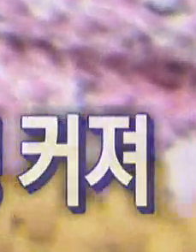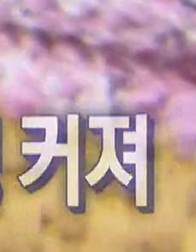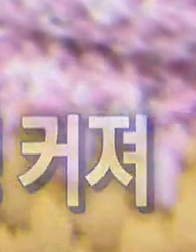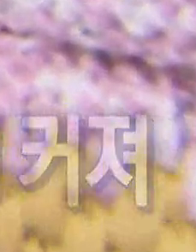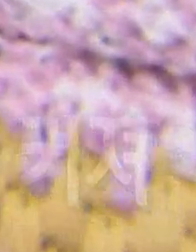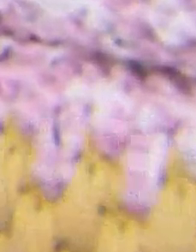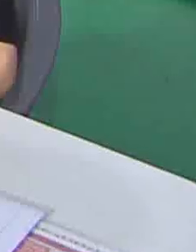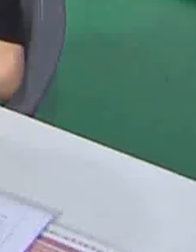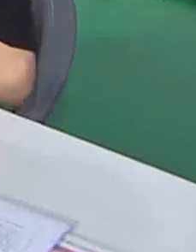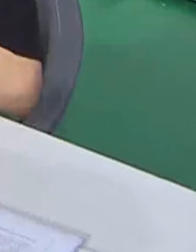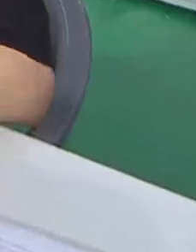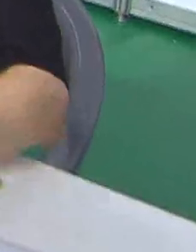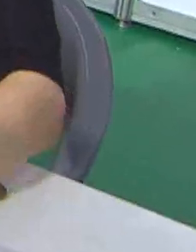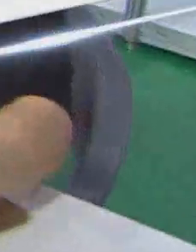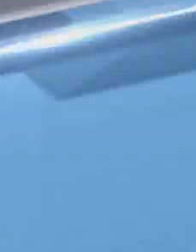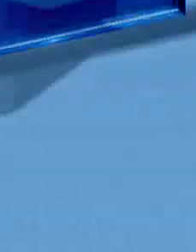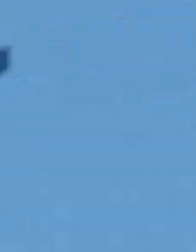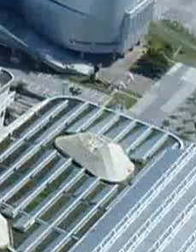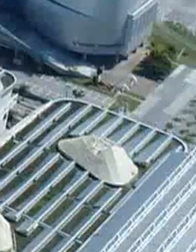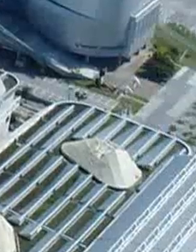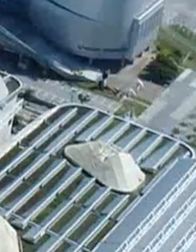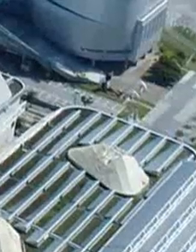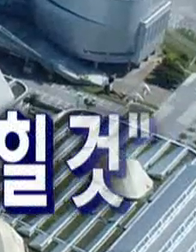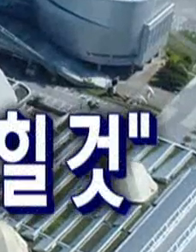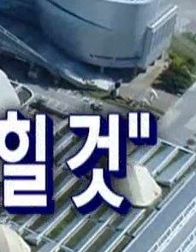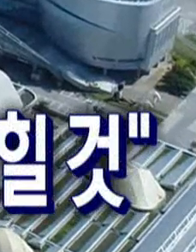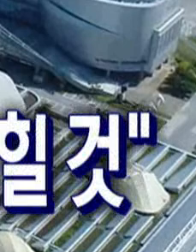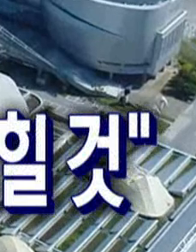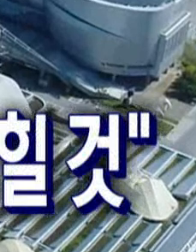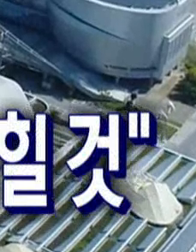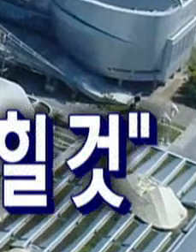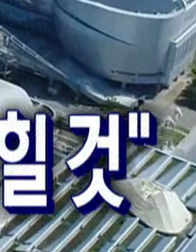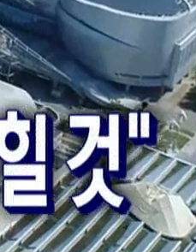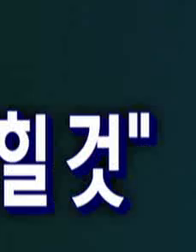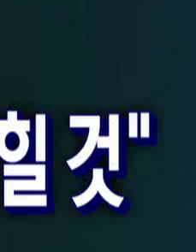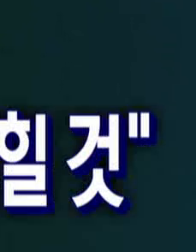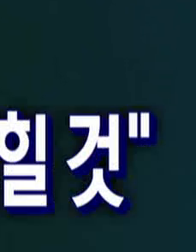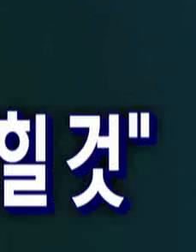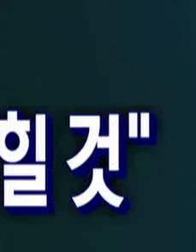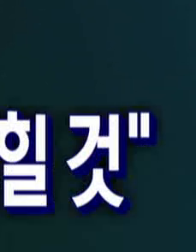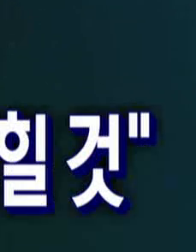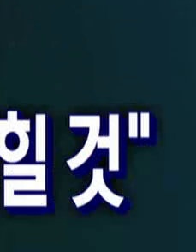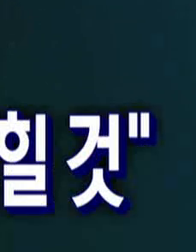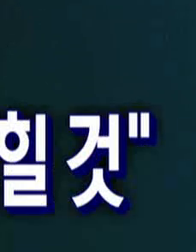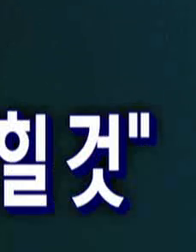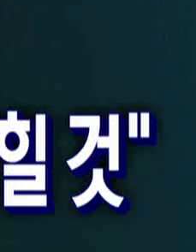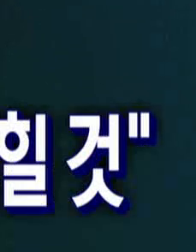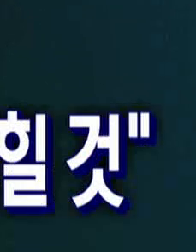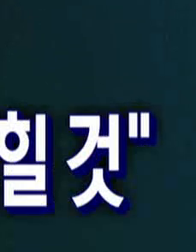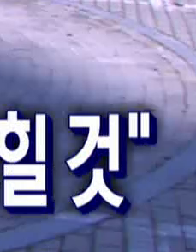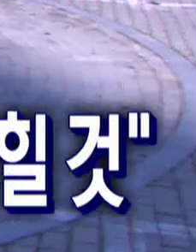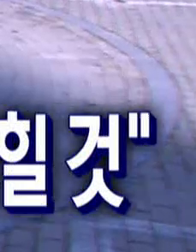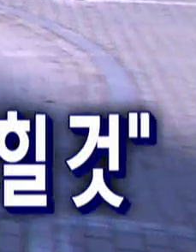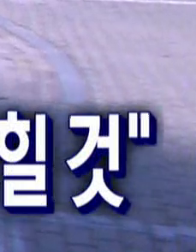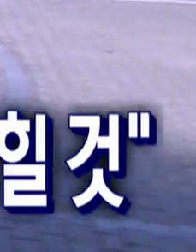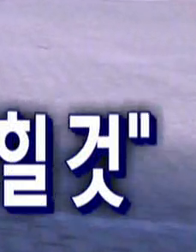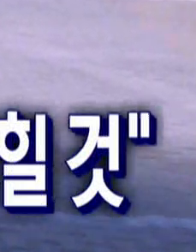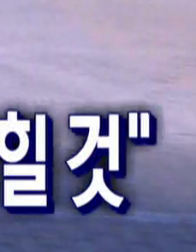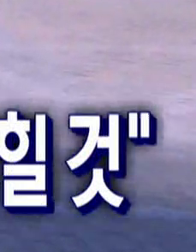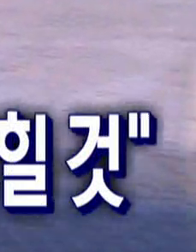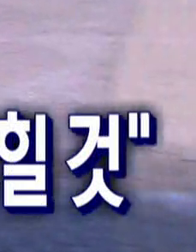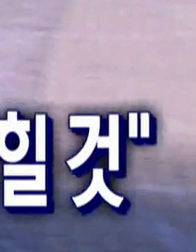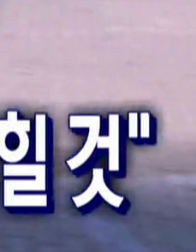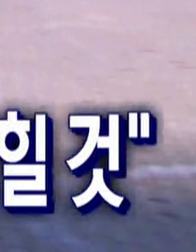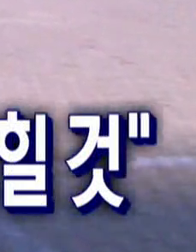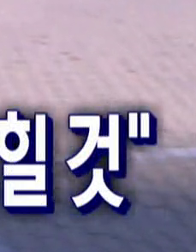소통과 협력의 필요성이 커졌습니다. 권오봉 여수시장이 박람회장 민간 매각과 관련한 여수시의 입장을